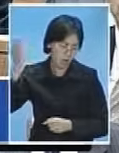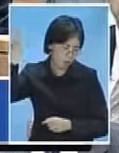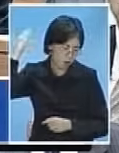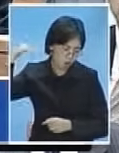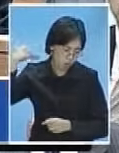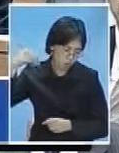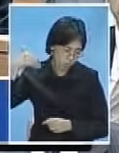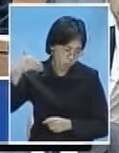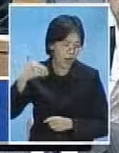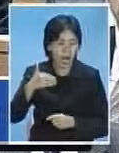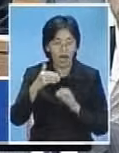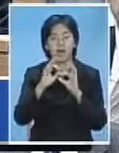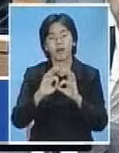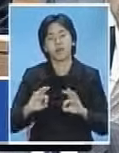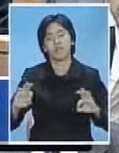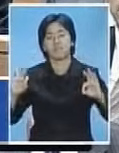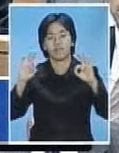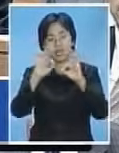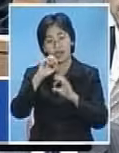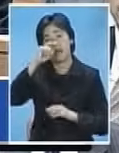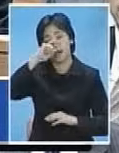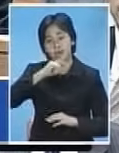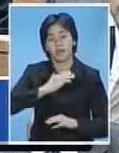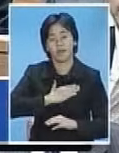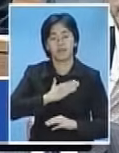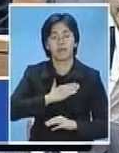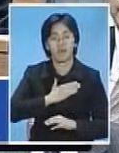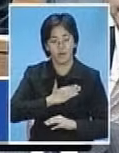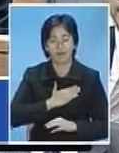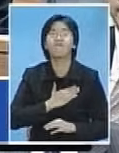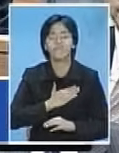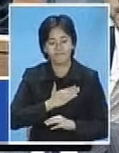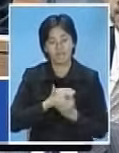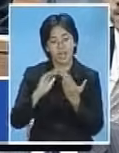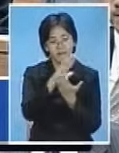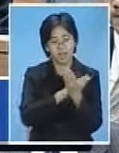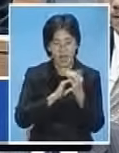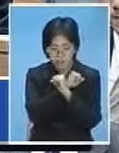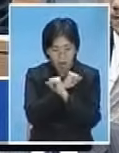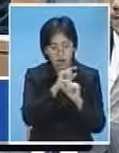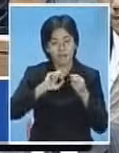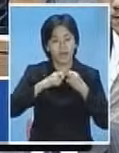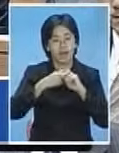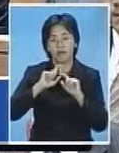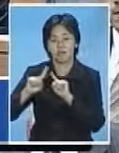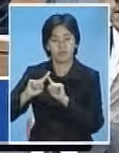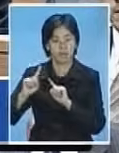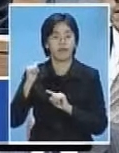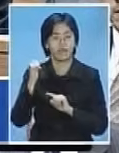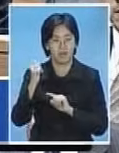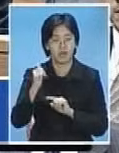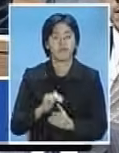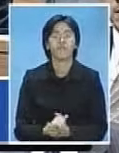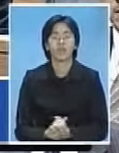ดีตเป็นปัจจัยสำคัญที่ทำให้ประเทศไทยมีภูมิคุ้มกันผมอยากจะขอกราบเรียนท่านประธ